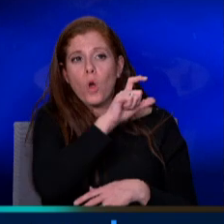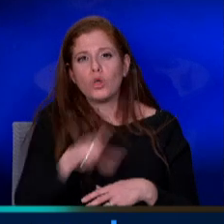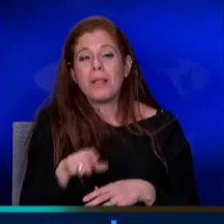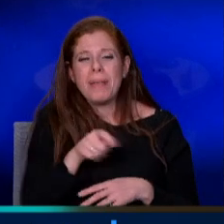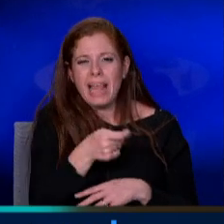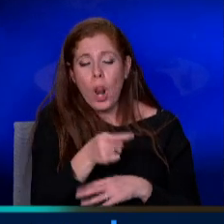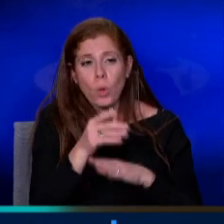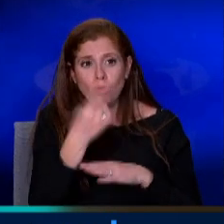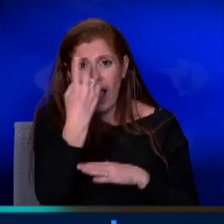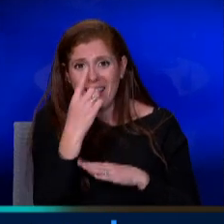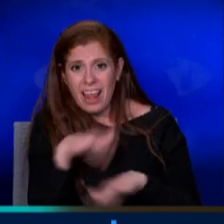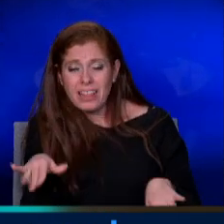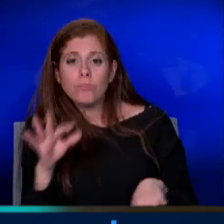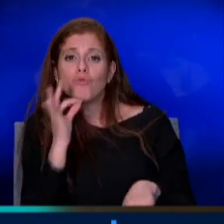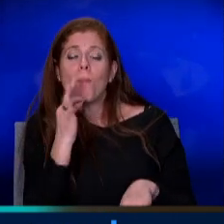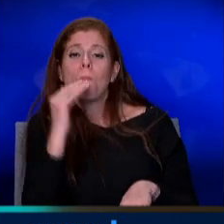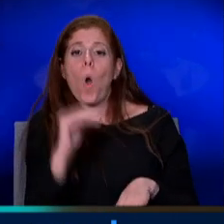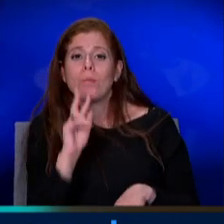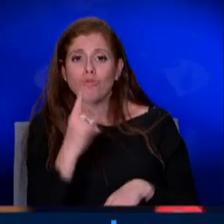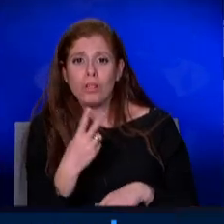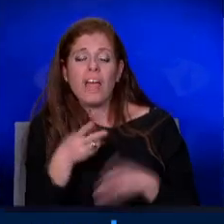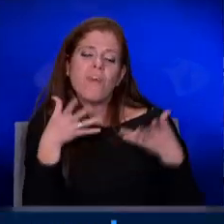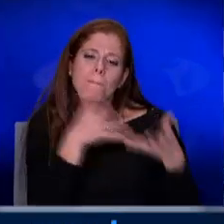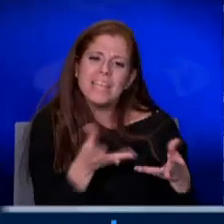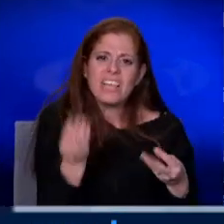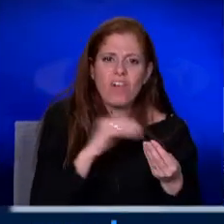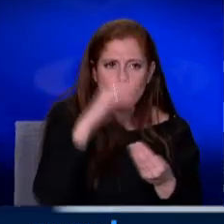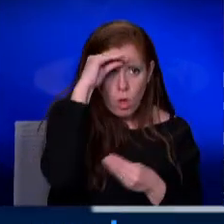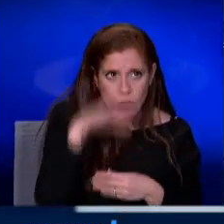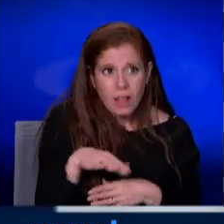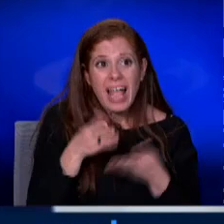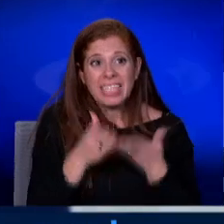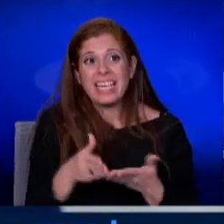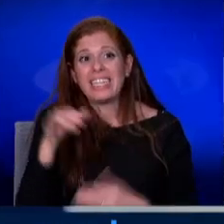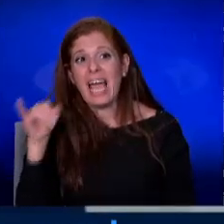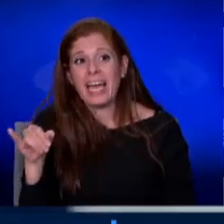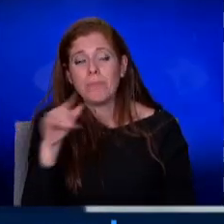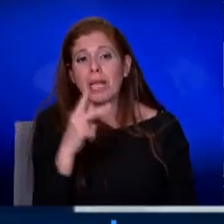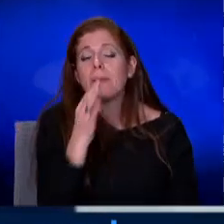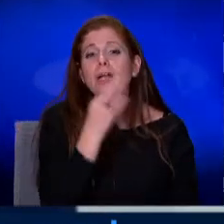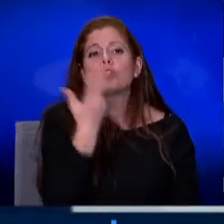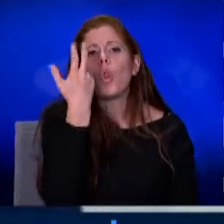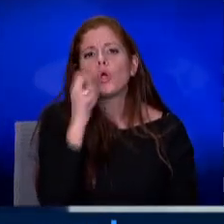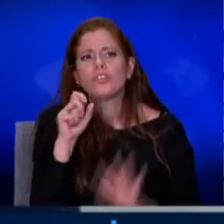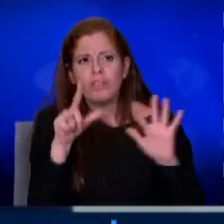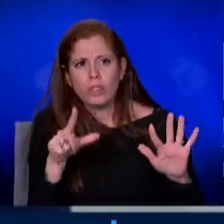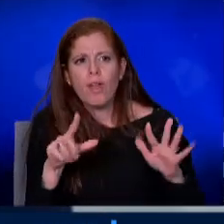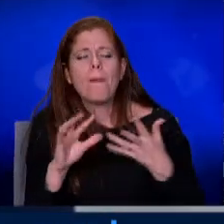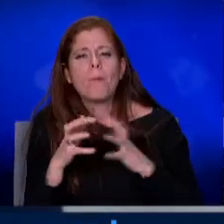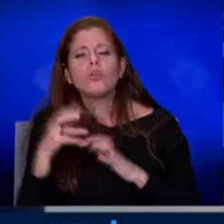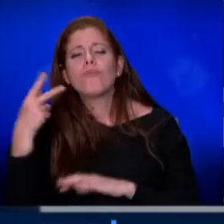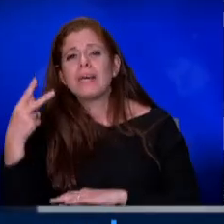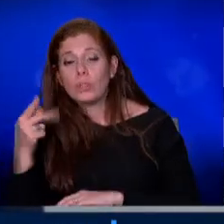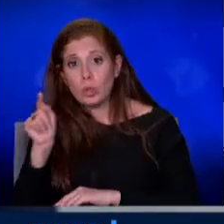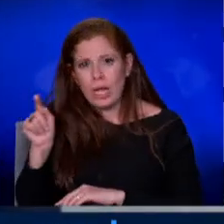שגילו פחות משנתיים ובתקיפה של ילד נוסף. הסייעת יערית פנחס בת 37 מהמושב פרזון, שכלפיה